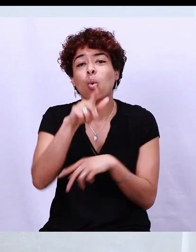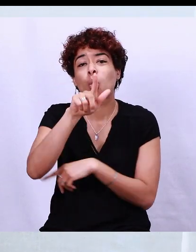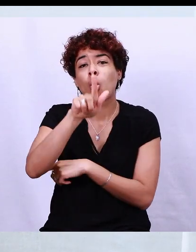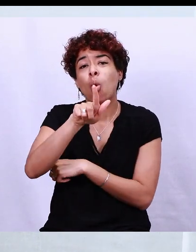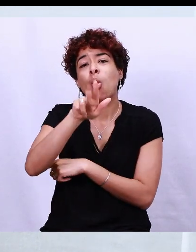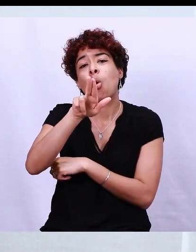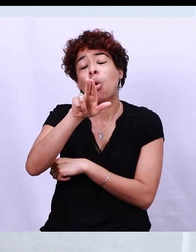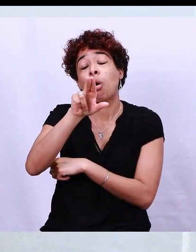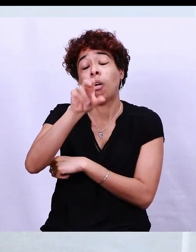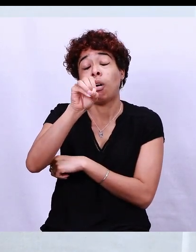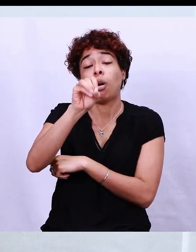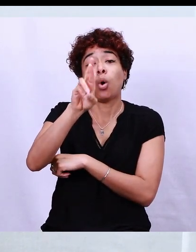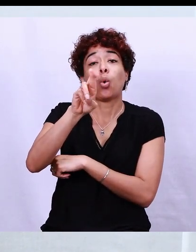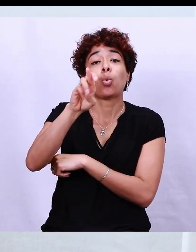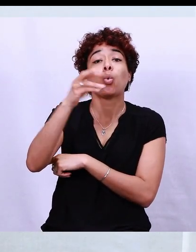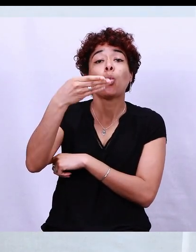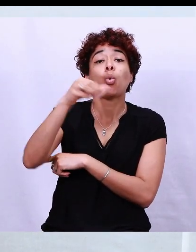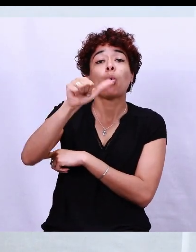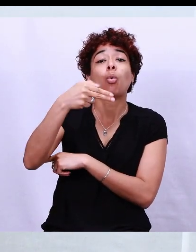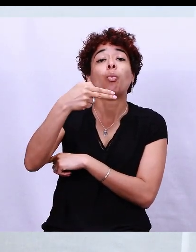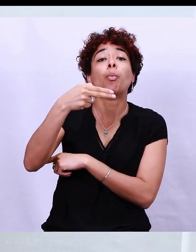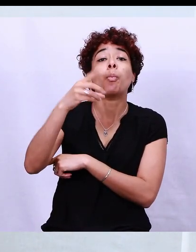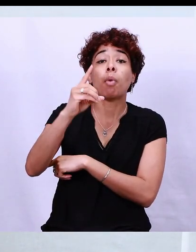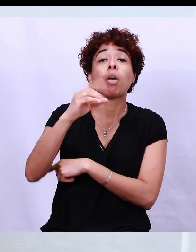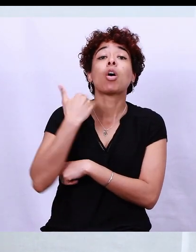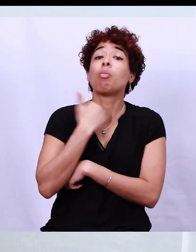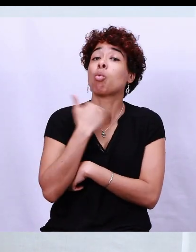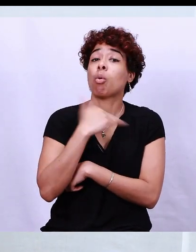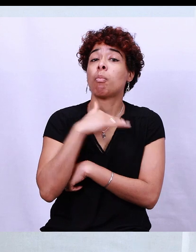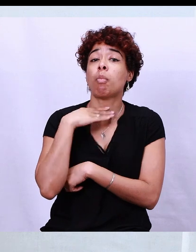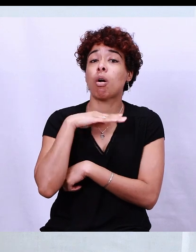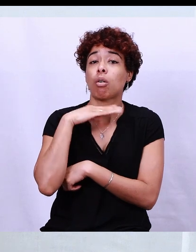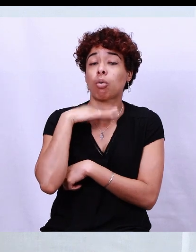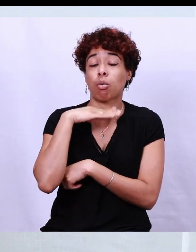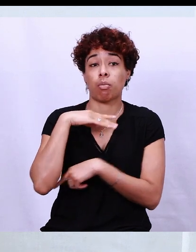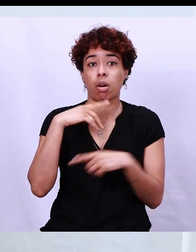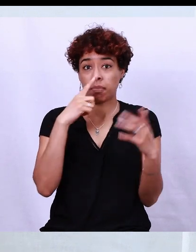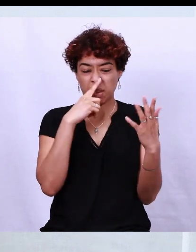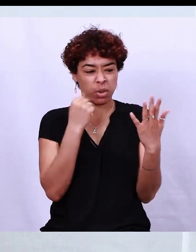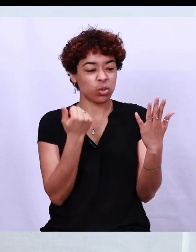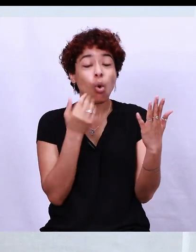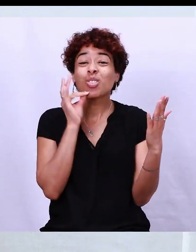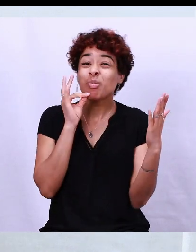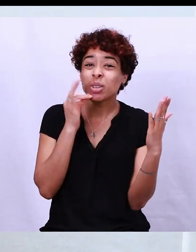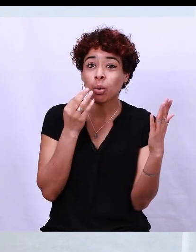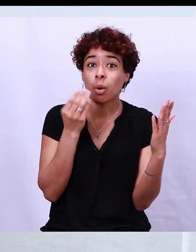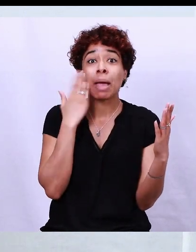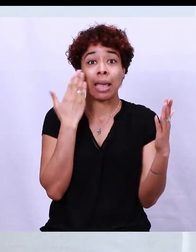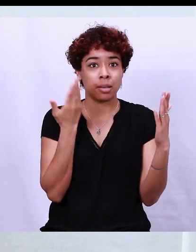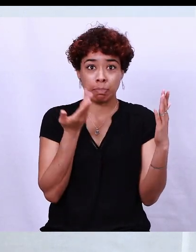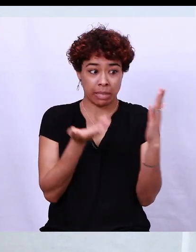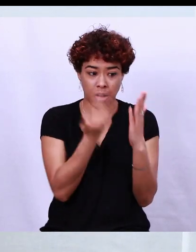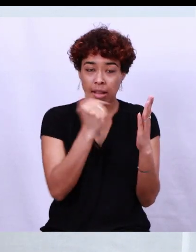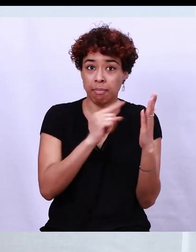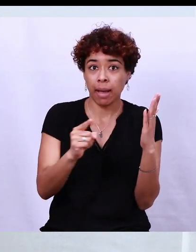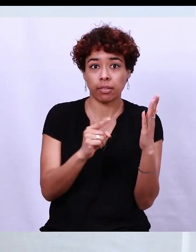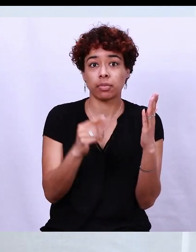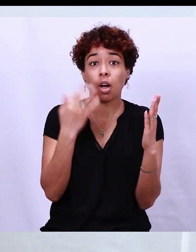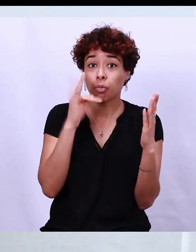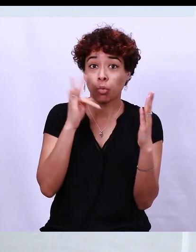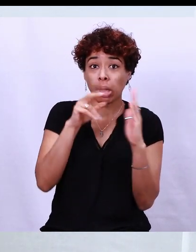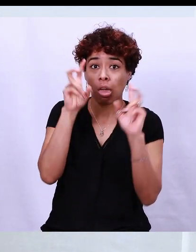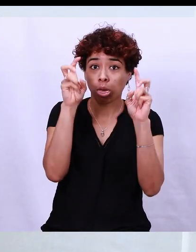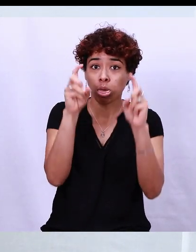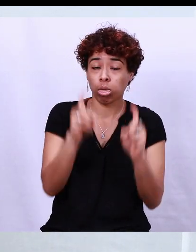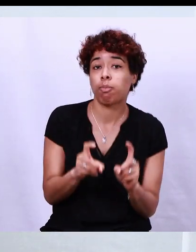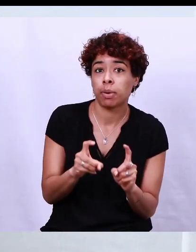gourmands. Donc, c'est des toutes petites branches qui poussent comme ça. Elles ont l'air de rien, mais si on ne les enlève pas, alors on sait que la production de fruits va